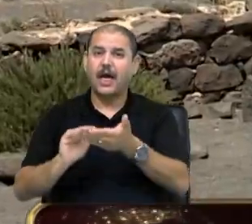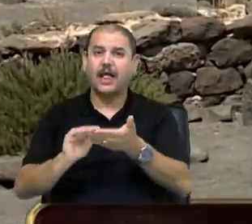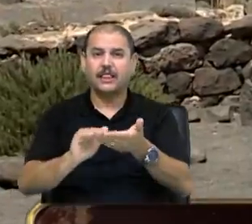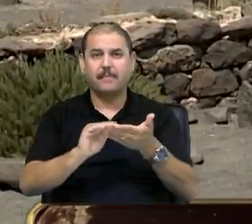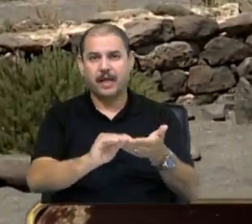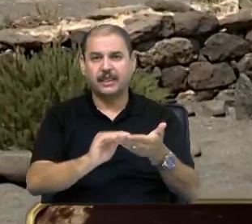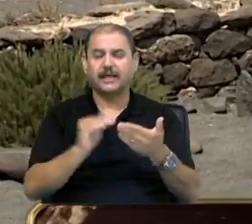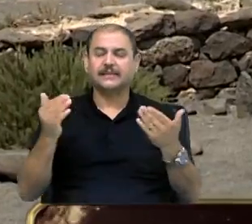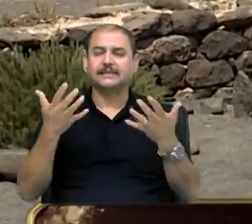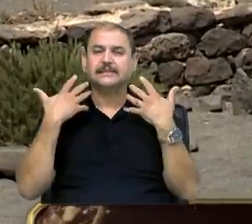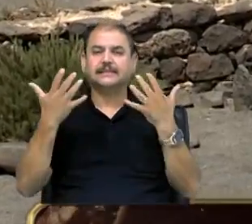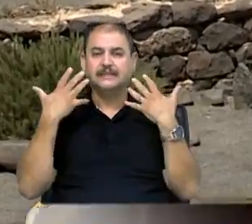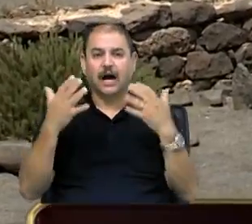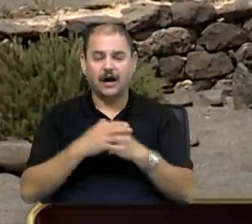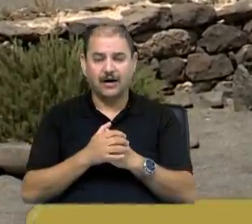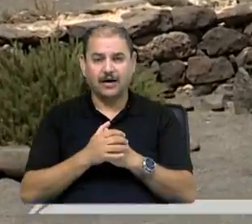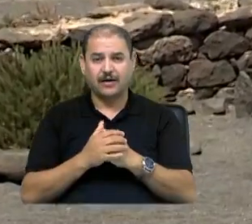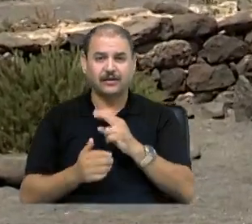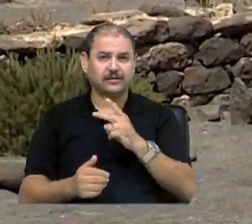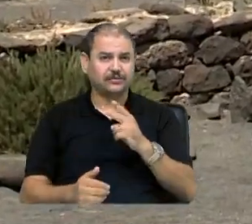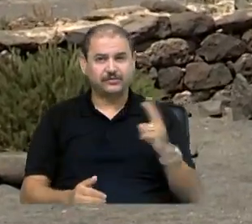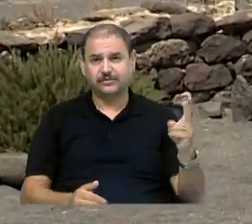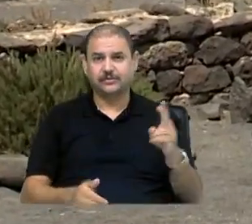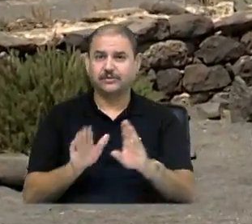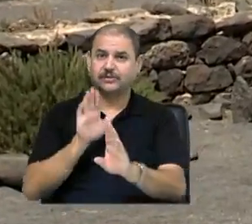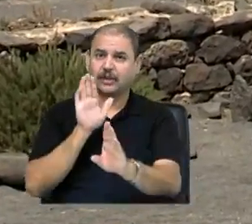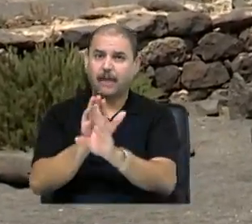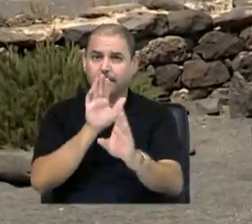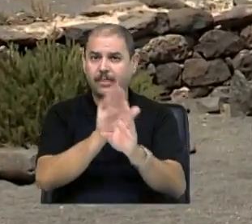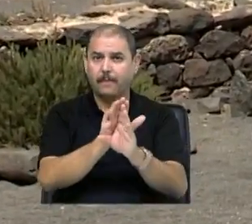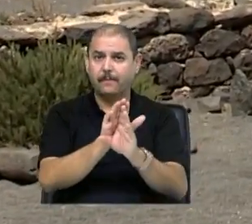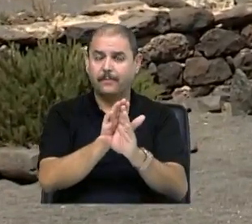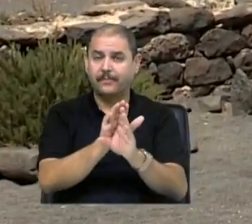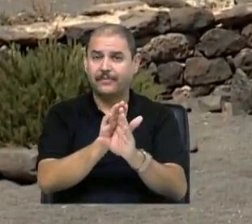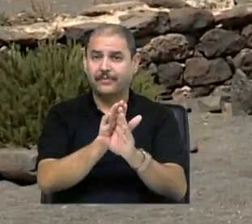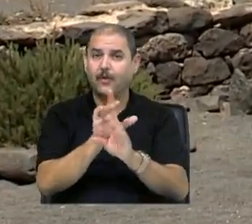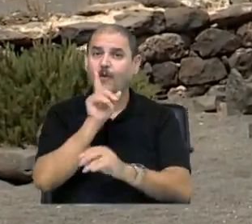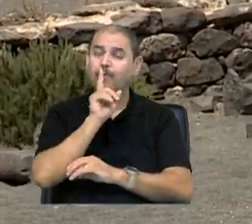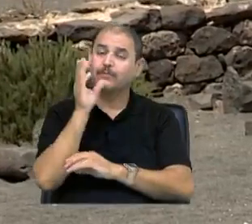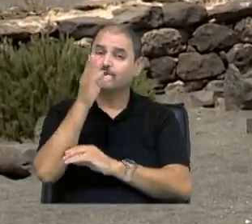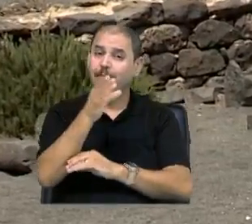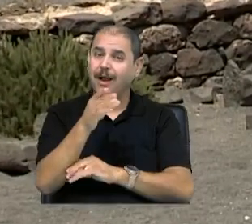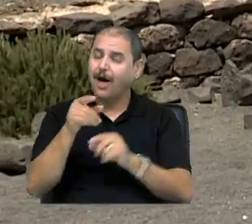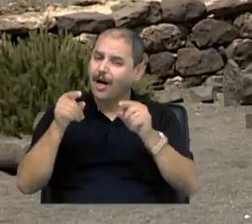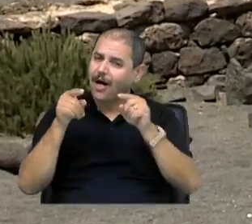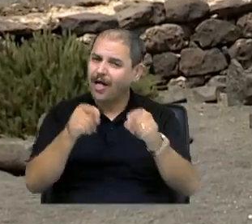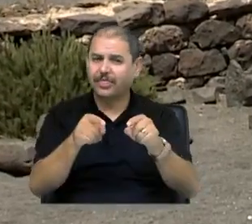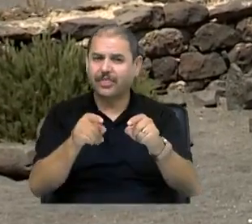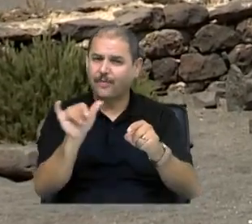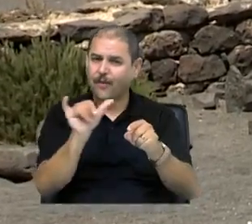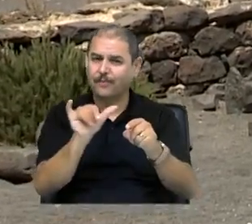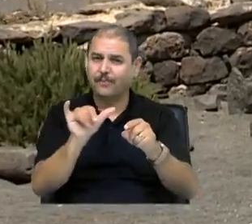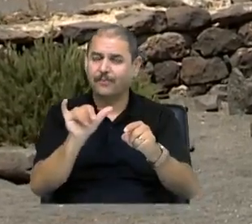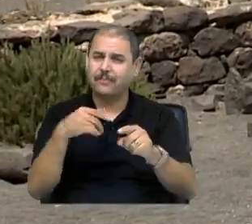السياحيه في هذه المناطق وايضا لدعم الموقع امه الاجمالي السياحي ليكون ضمن قائمه التراث العالمي